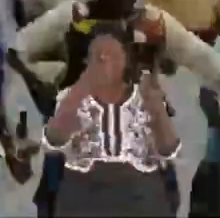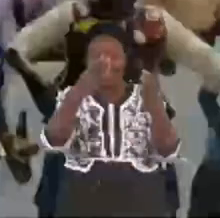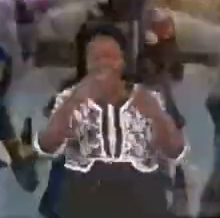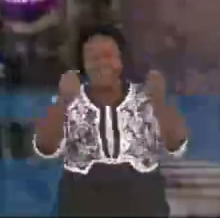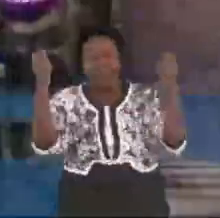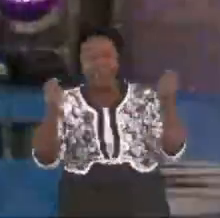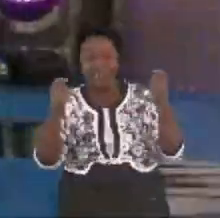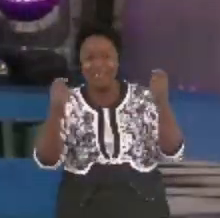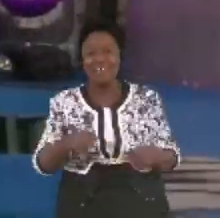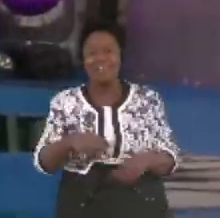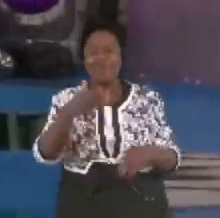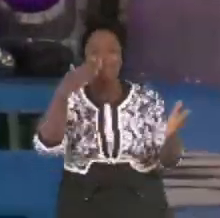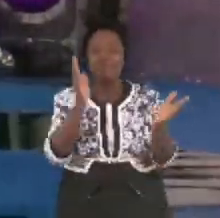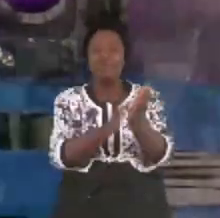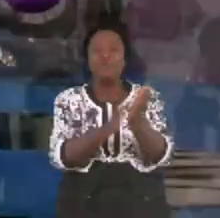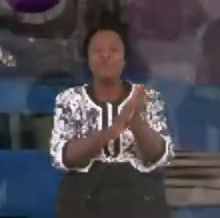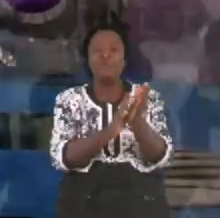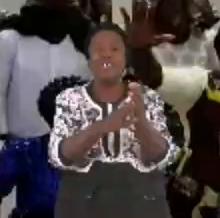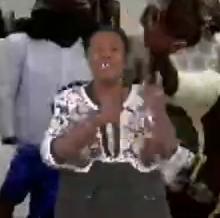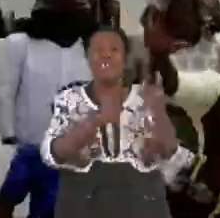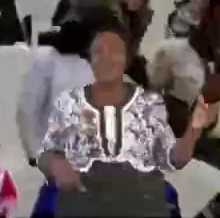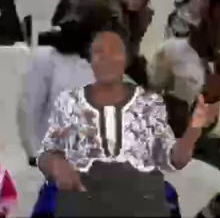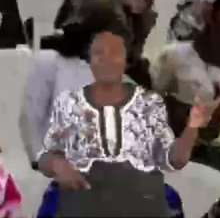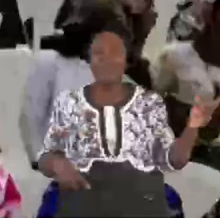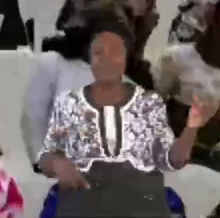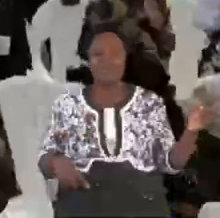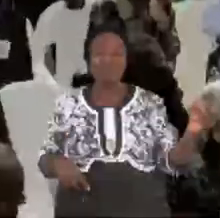Un bon Alléluia. Gloire à Dieu.